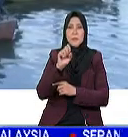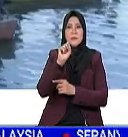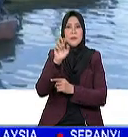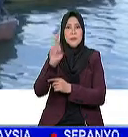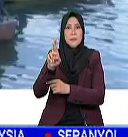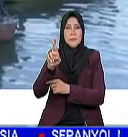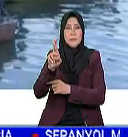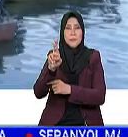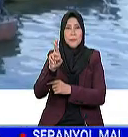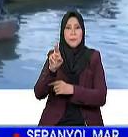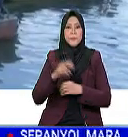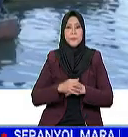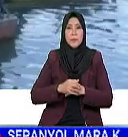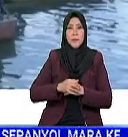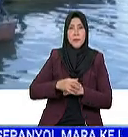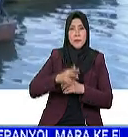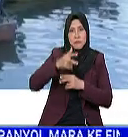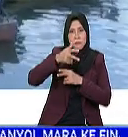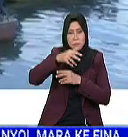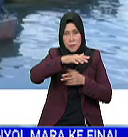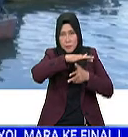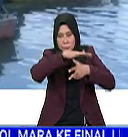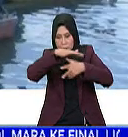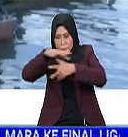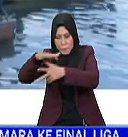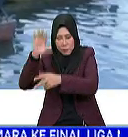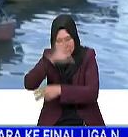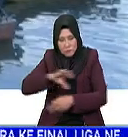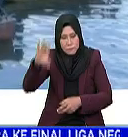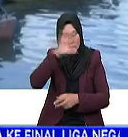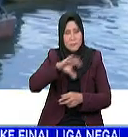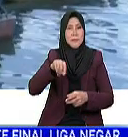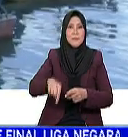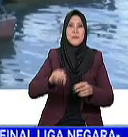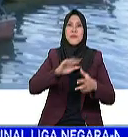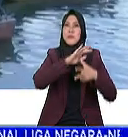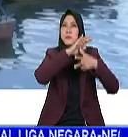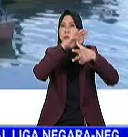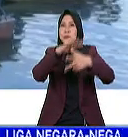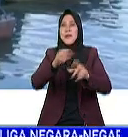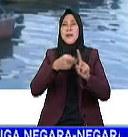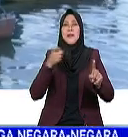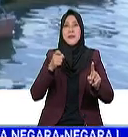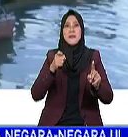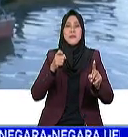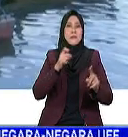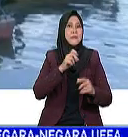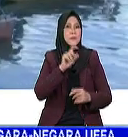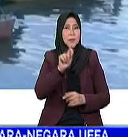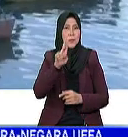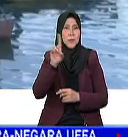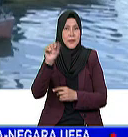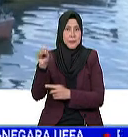dan ada tinjauan udara hal ini merupakan Fokus utama untuk pencarian melibatkan unit udara dari video m dan juga